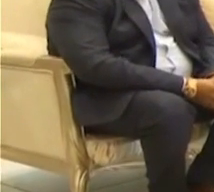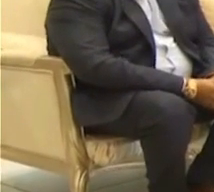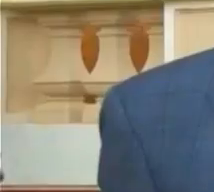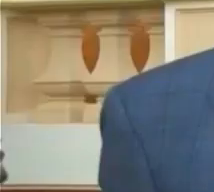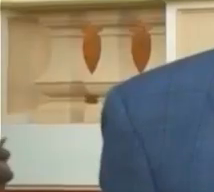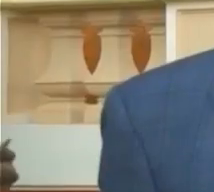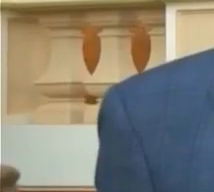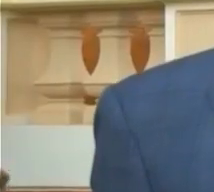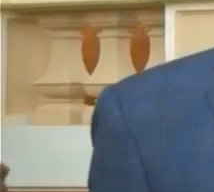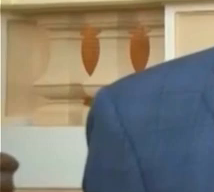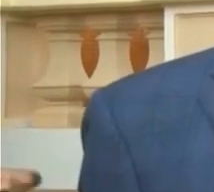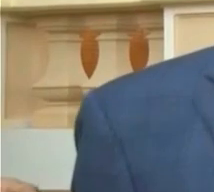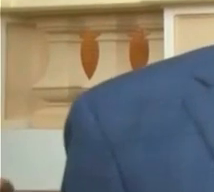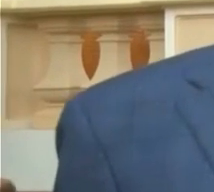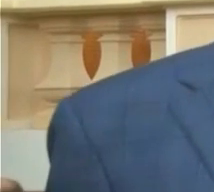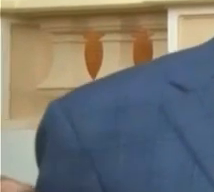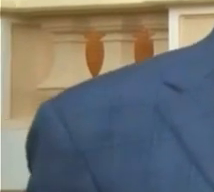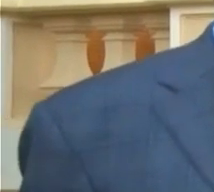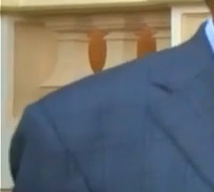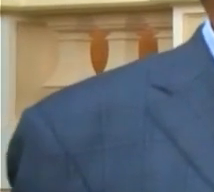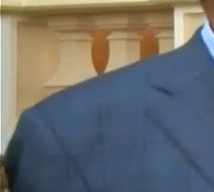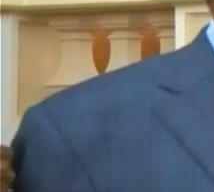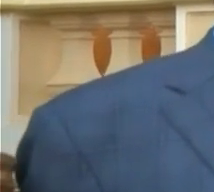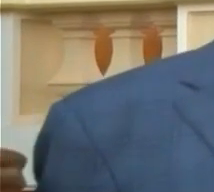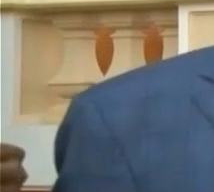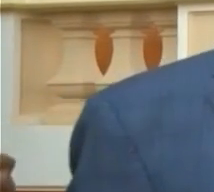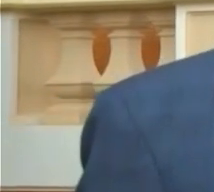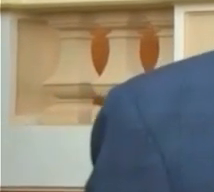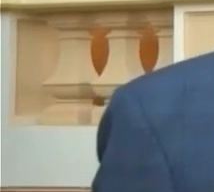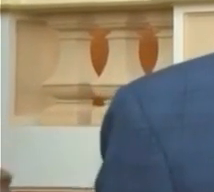only a few months. Mais nous sommes en octobre.